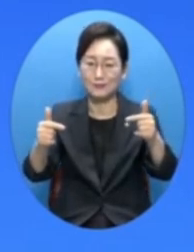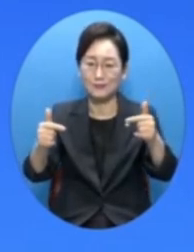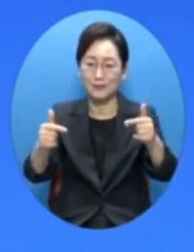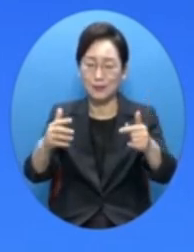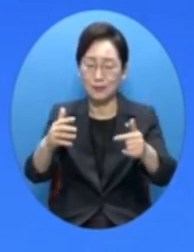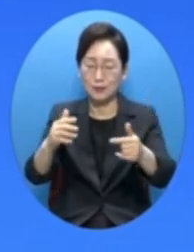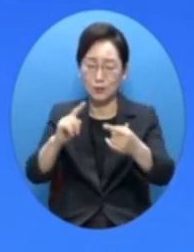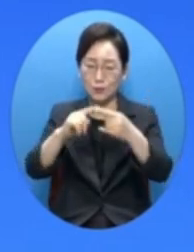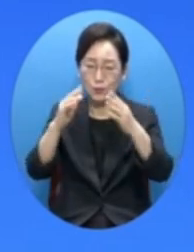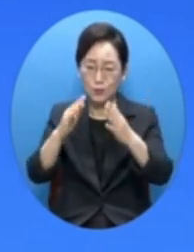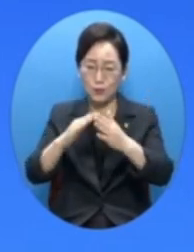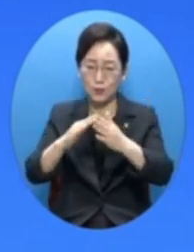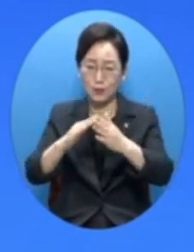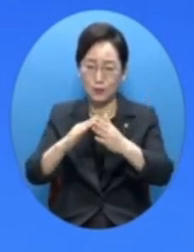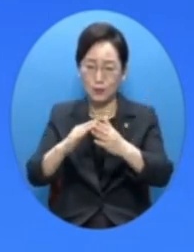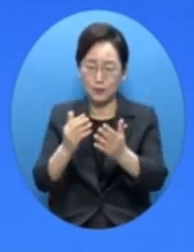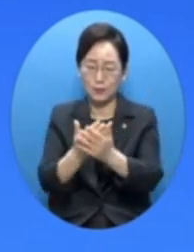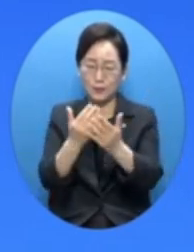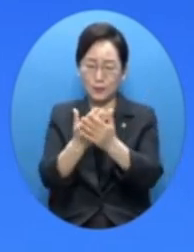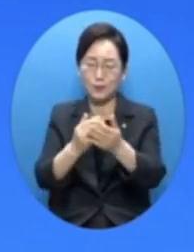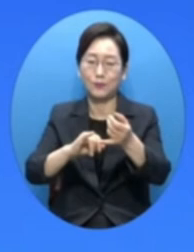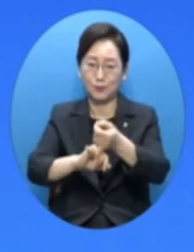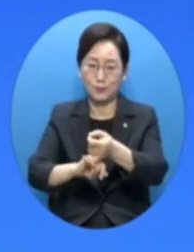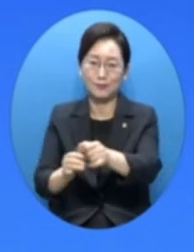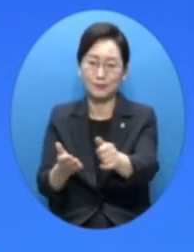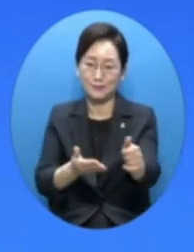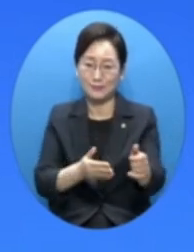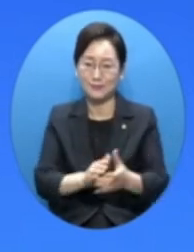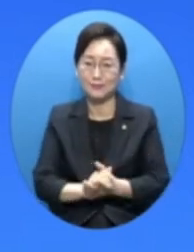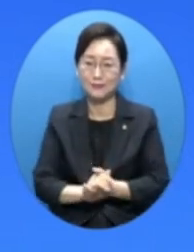주님의 몸된 교회가 되어야 할 것입니다.